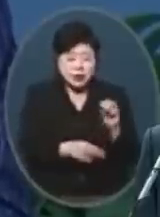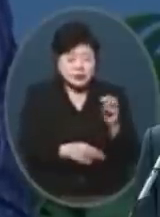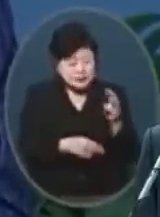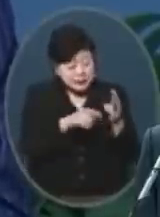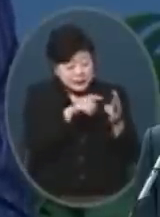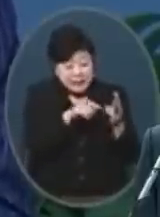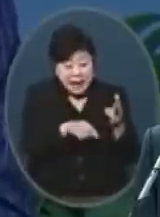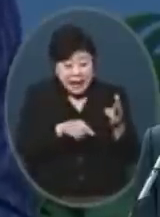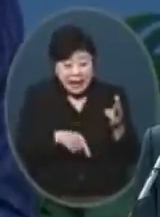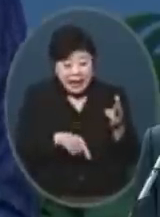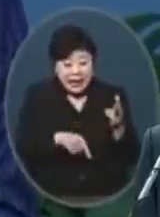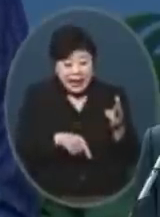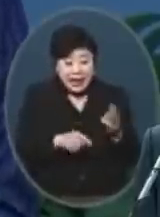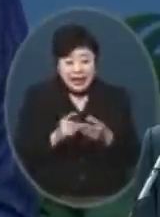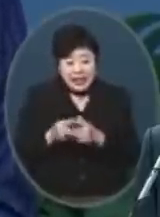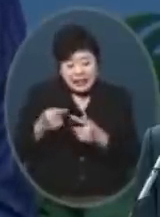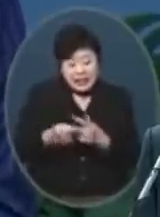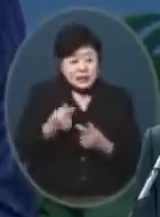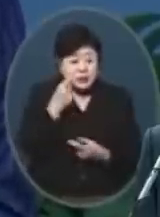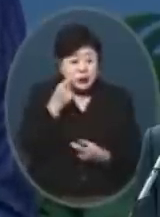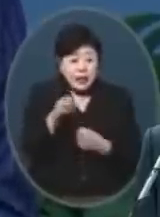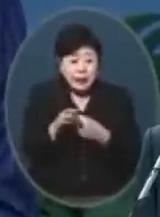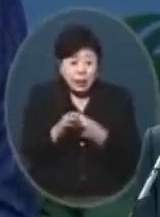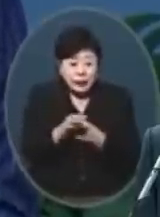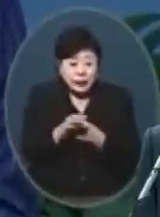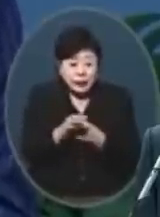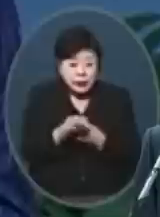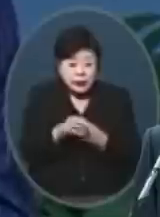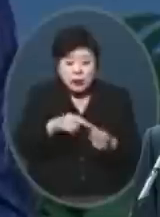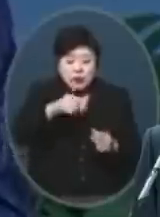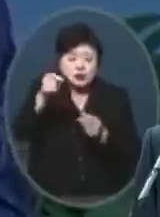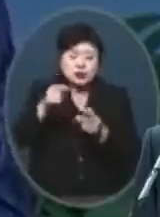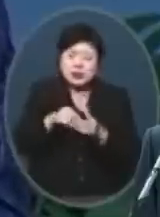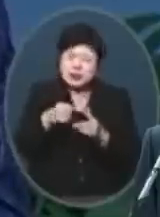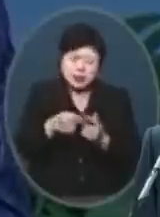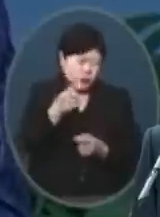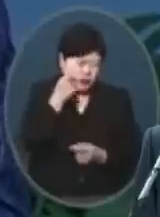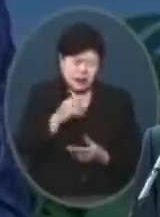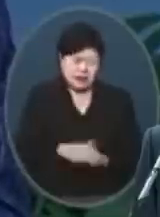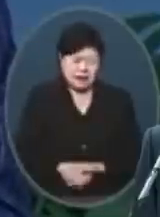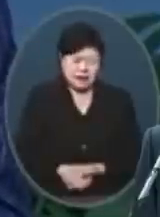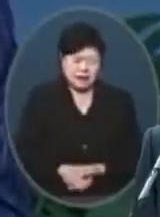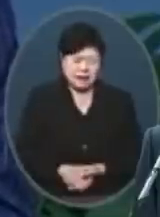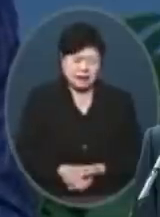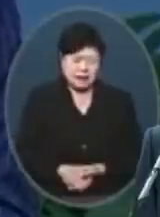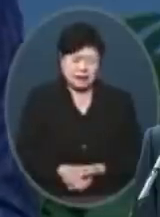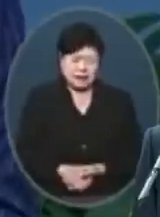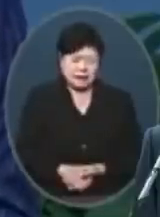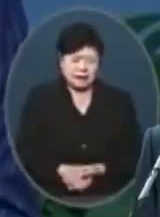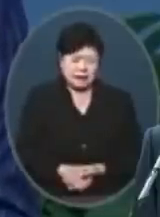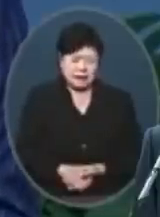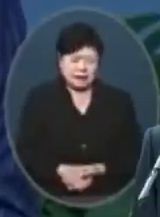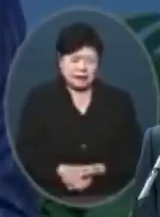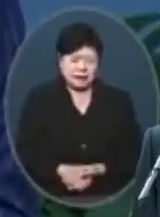53장을 이해하지 못하면 구원을 이해하지 못합니다.